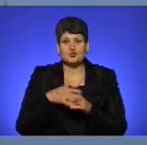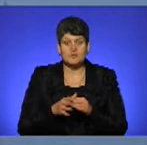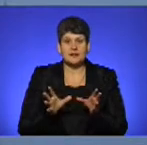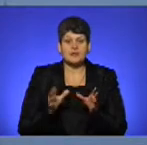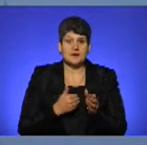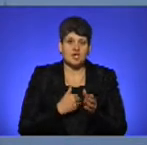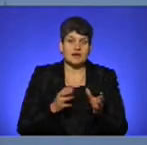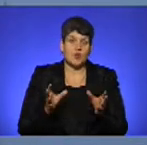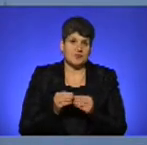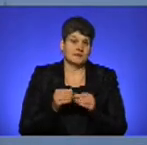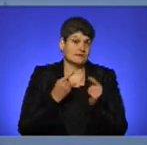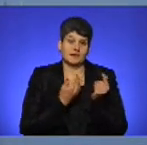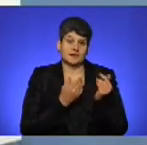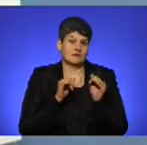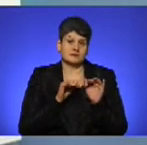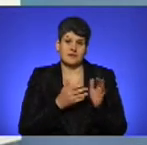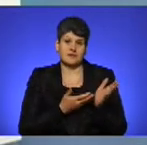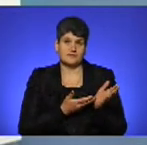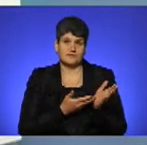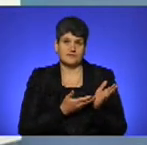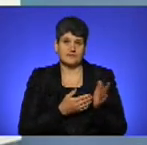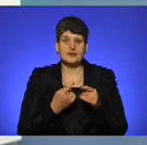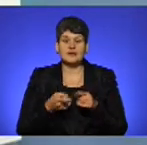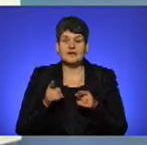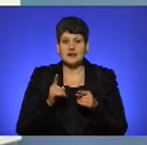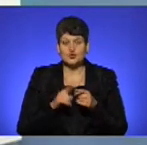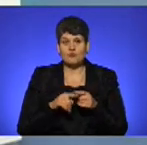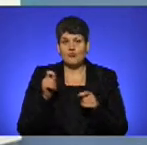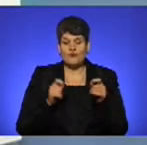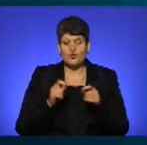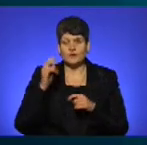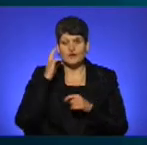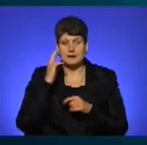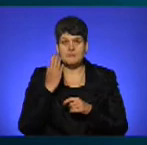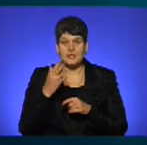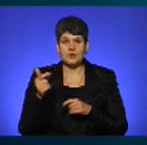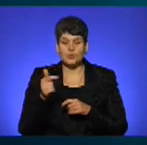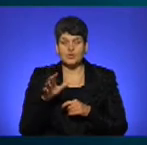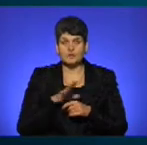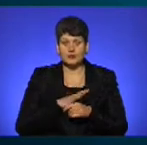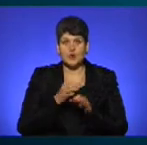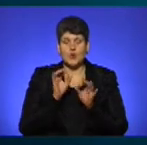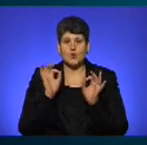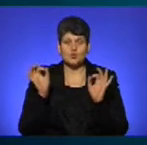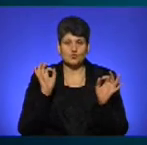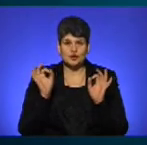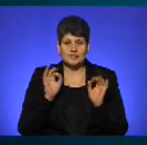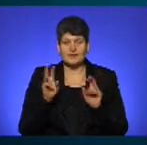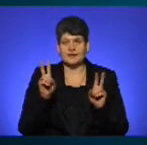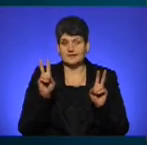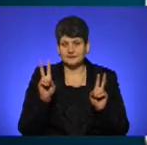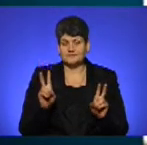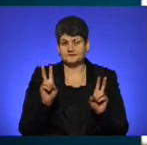об'єднуватися, їхня справа. Власне, таки на цьому ж муніципальному форумі у Києві 5 грудня була озвучена теза про пілотний проєкт, в